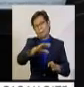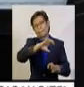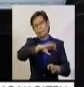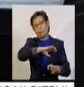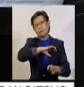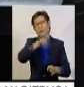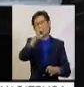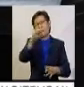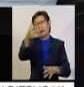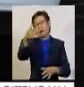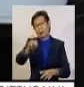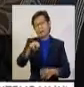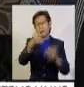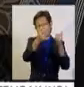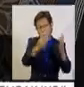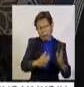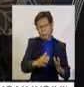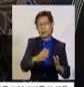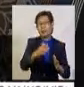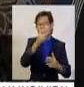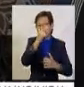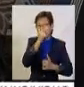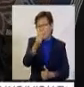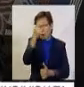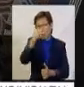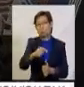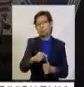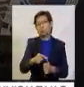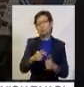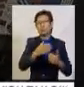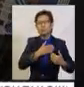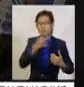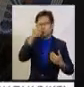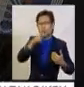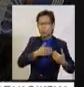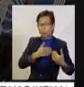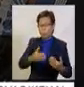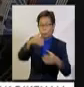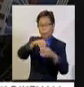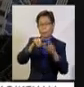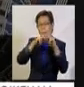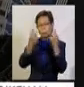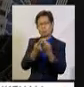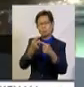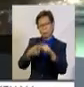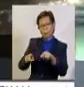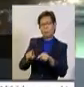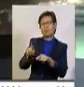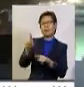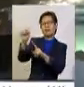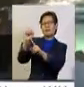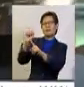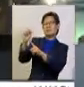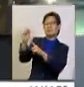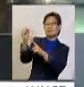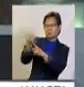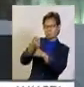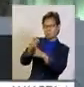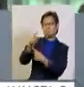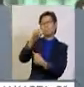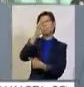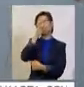Maran. Jelasnya pemain masih lagi berminat untuk memberikan komitmen dalam pasukan tetapi pihak pengurusan terus berdiam